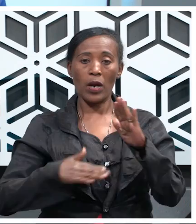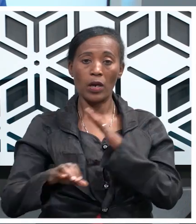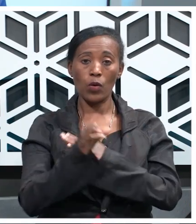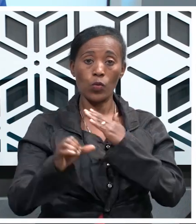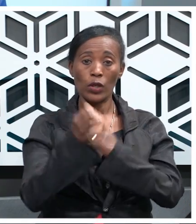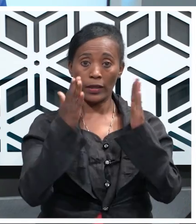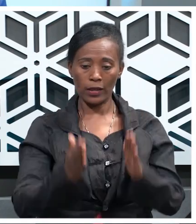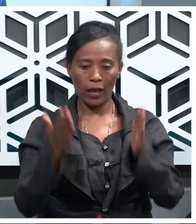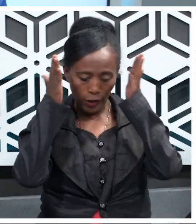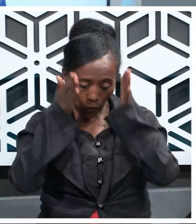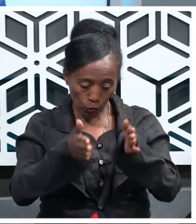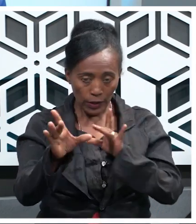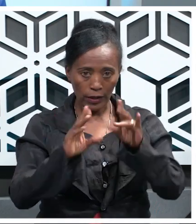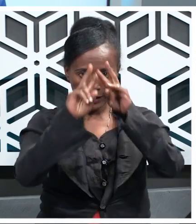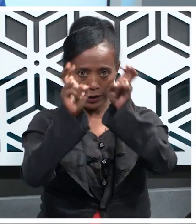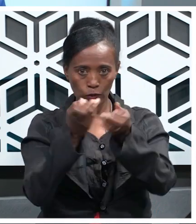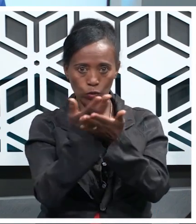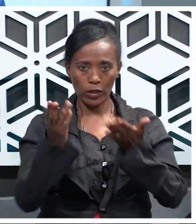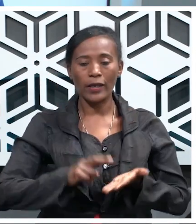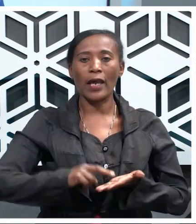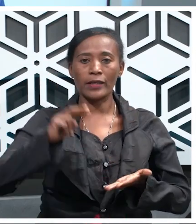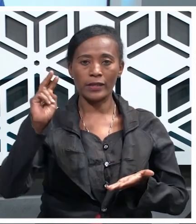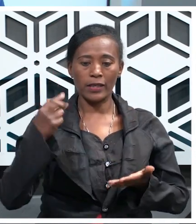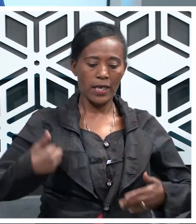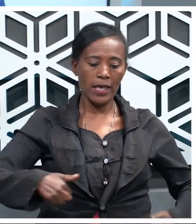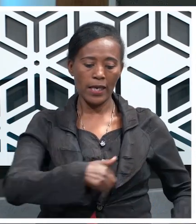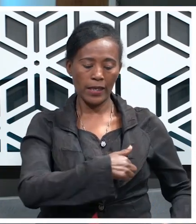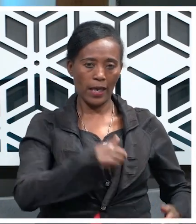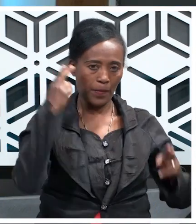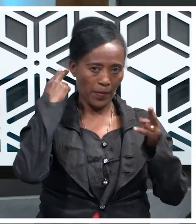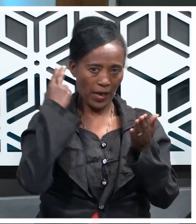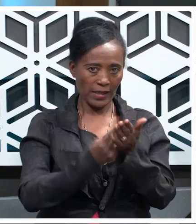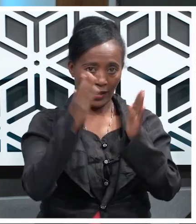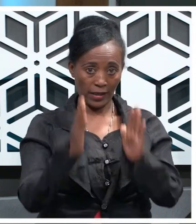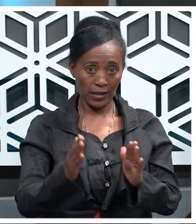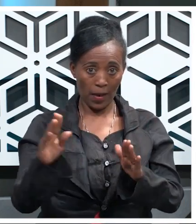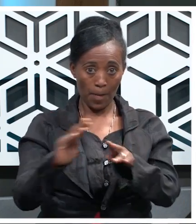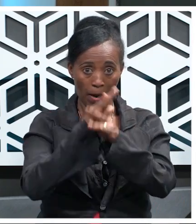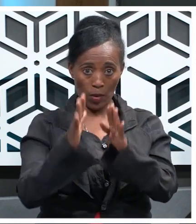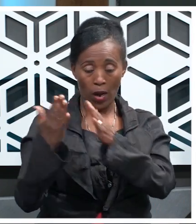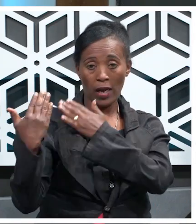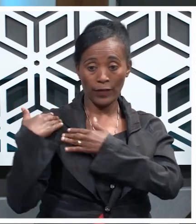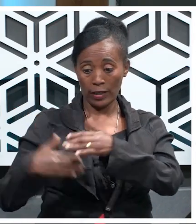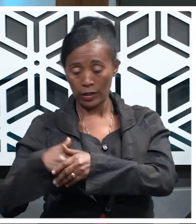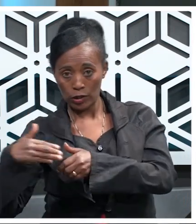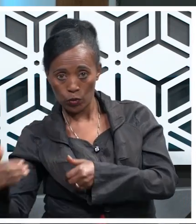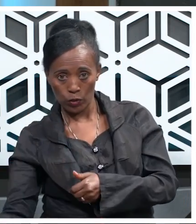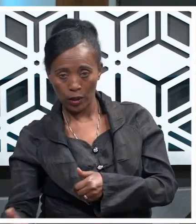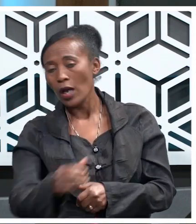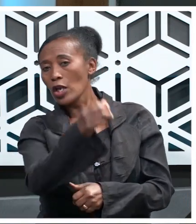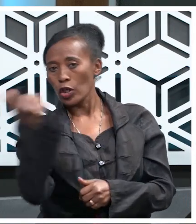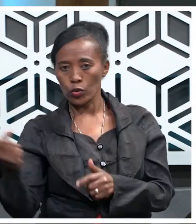የተለያዩ በአካል ጉዳትና ጉዳተኝነት ላይ ትኩረት ያደረጉ ርዕሰ ጉዳዮችን እያነሳን እኛም እንደ ጋዜጠኛ እንደ ባለሙያ ድርሻችንን